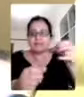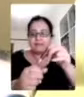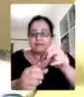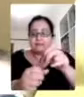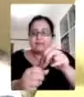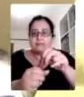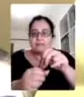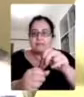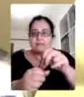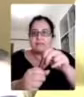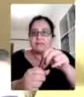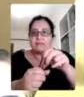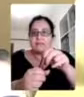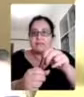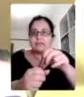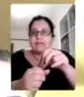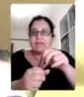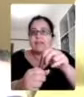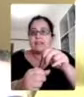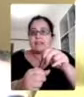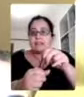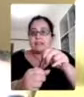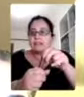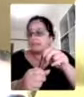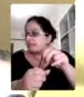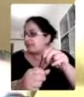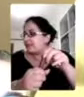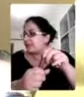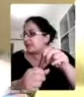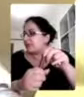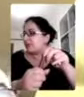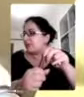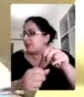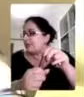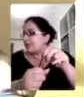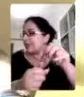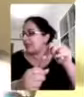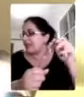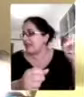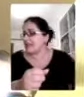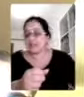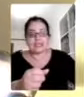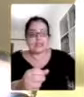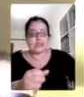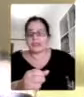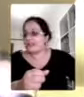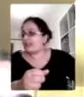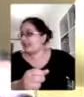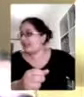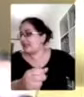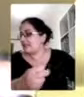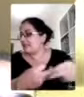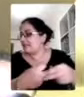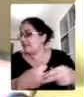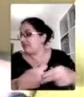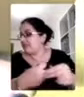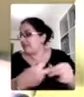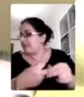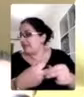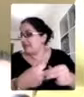çıkardı. Scandinavian Tobacco'dan çıkardı. Evet. Hepsinin o şimdi ne Bu böyle halde biraz bilmiyorum. daha şey gibi, nasıl